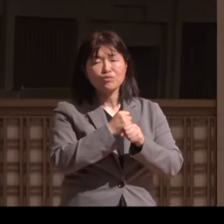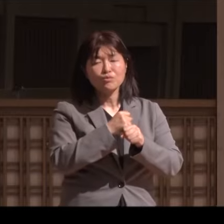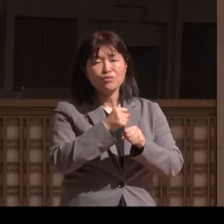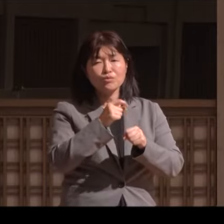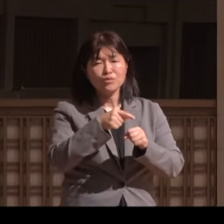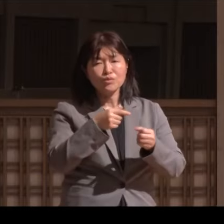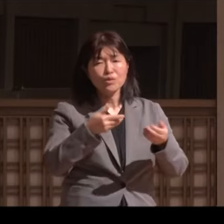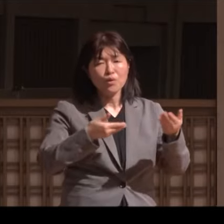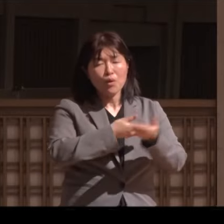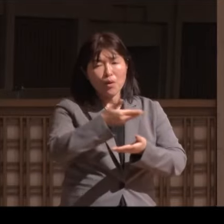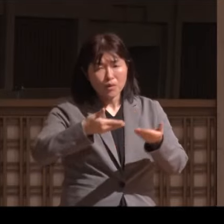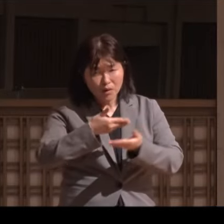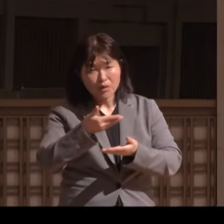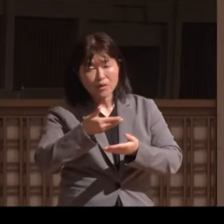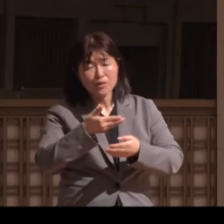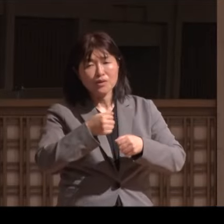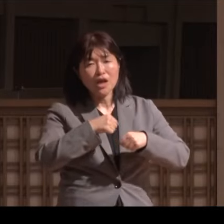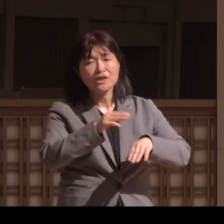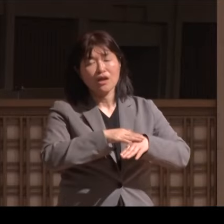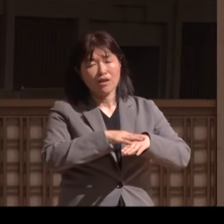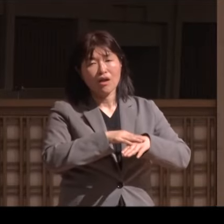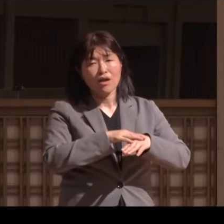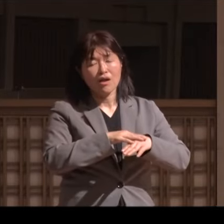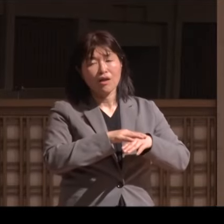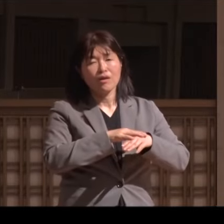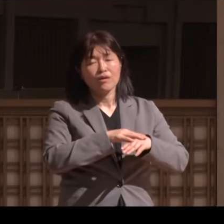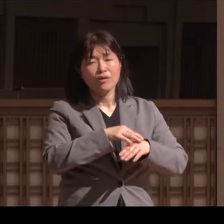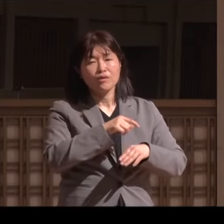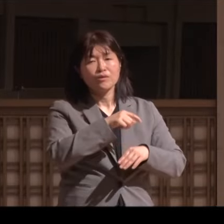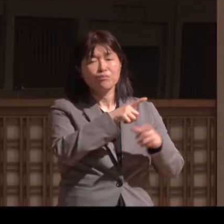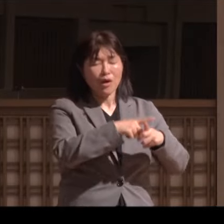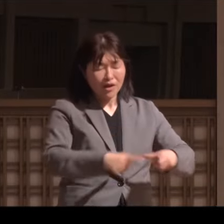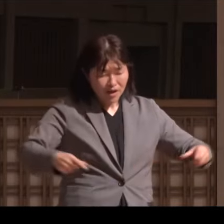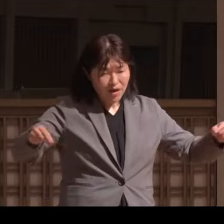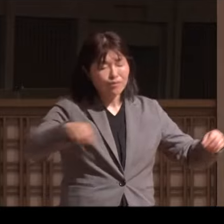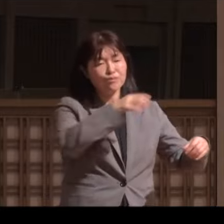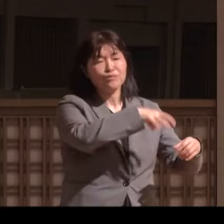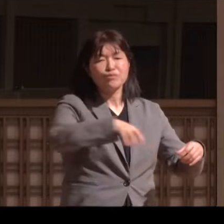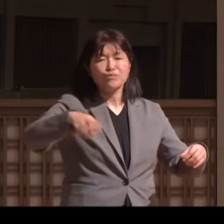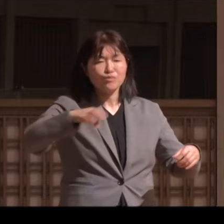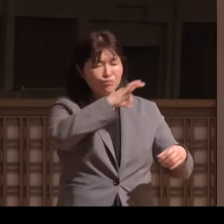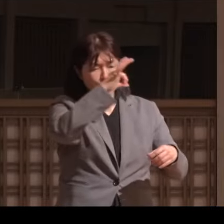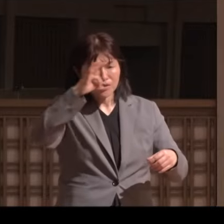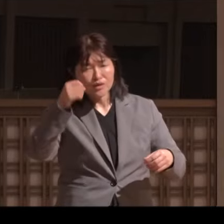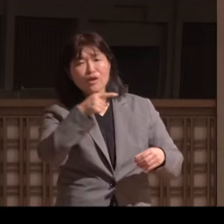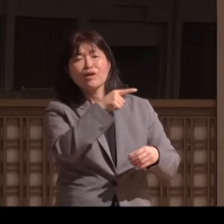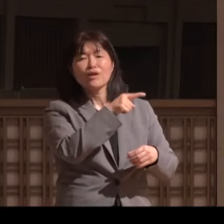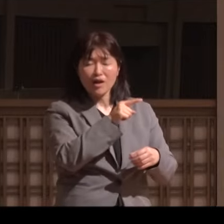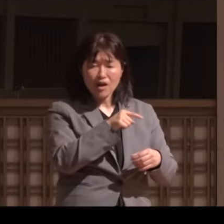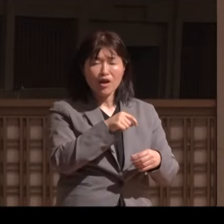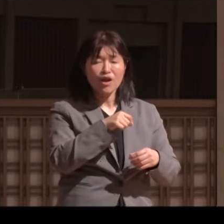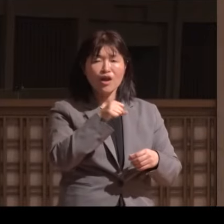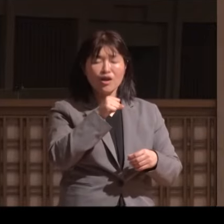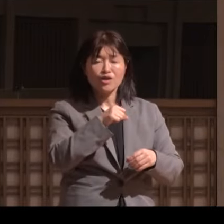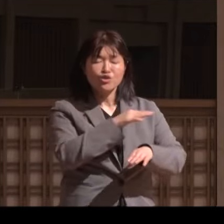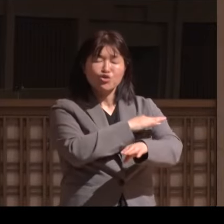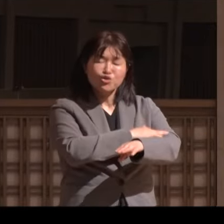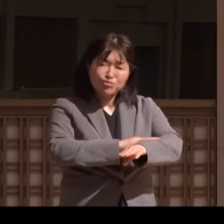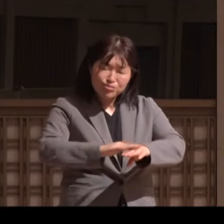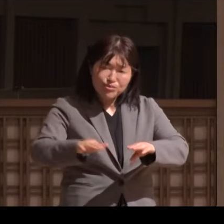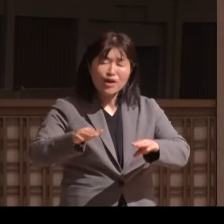合意形成の取り方多分いろんな合意形成の場面全国各地で歩かれてると思うんですけれどもうまくいく